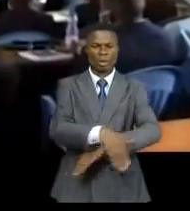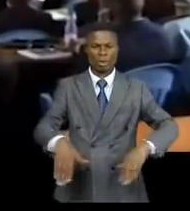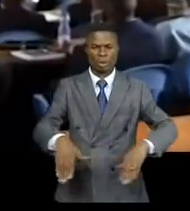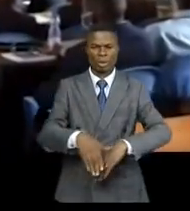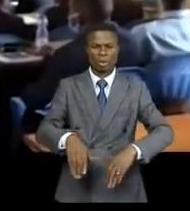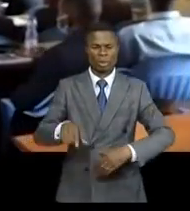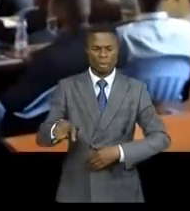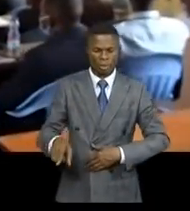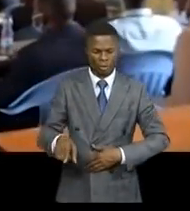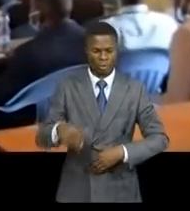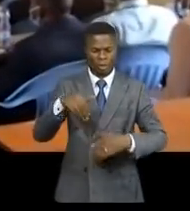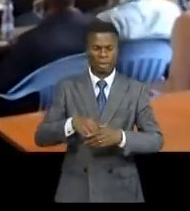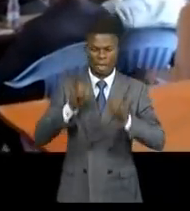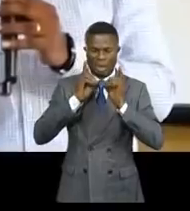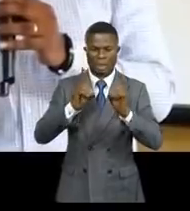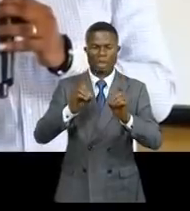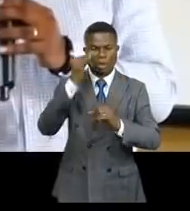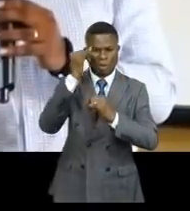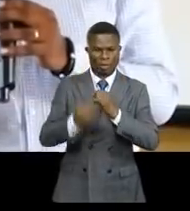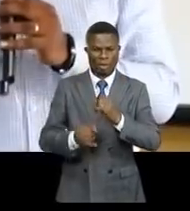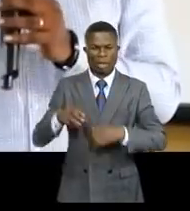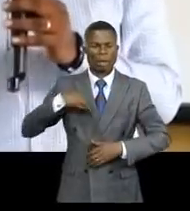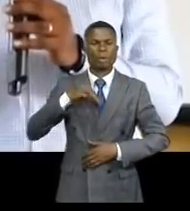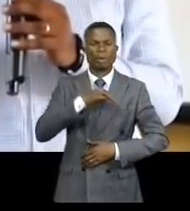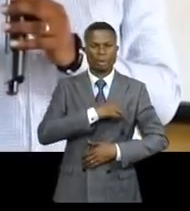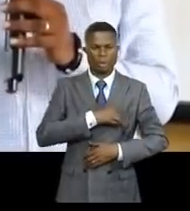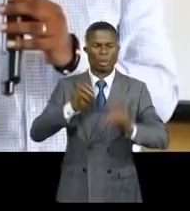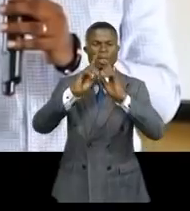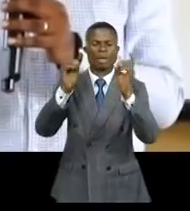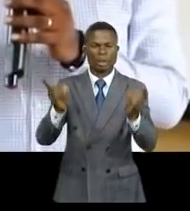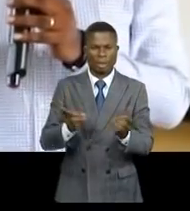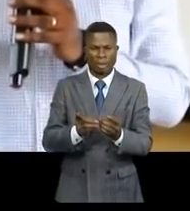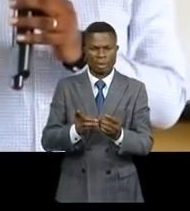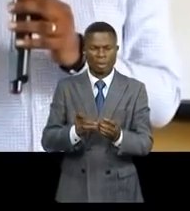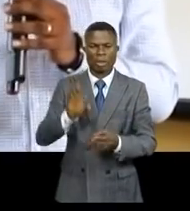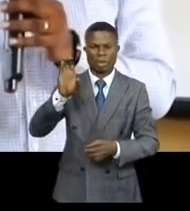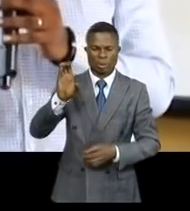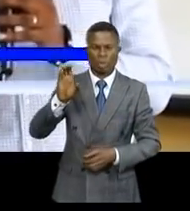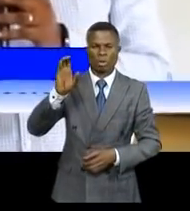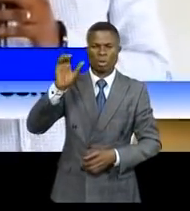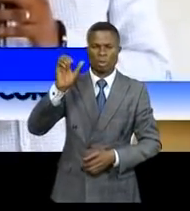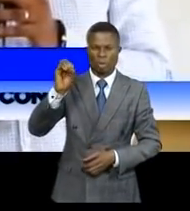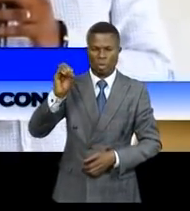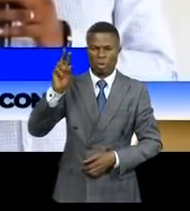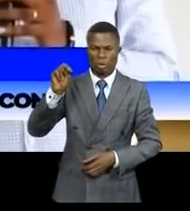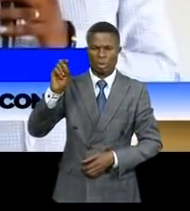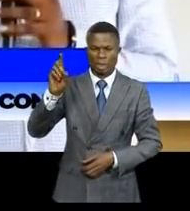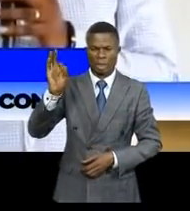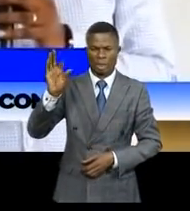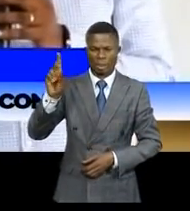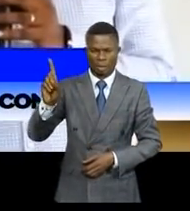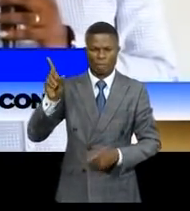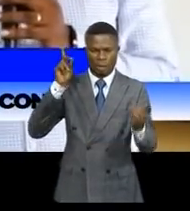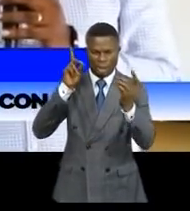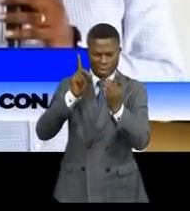Fouamba. Dans son mot de clôture, le membre de la délégation de la CONAREF, Patrick Mutombo, a indiqué que l'objectif